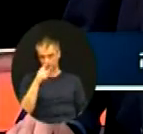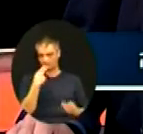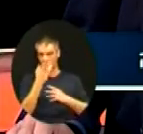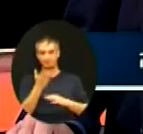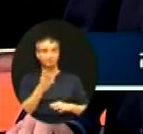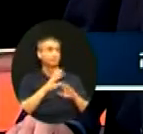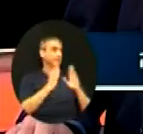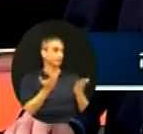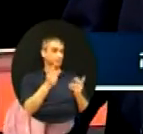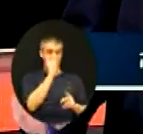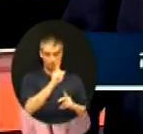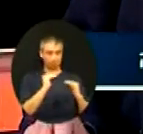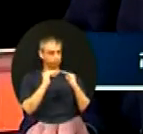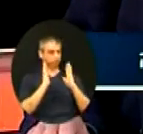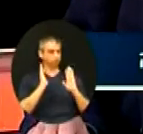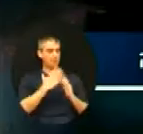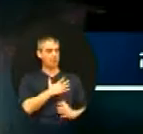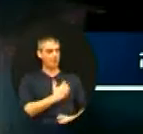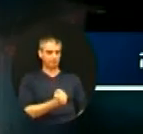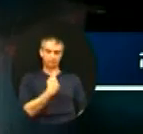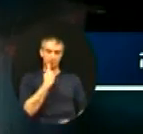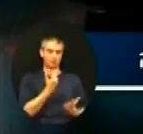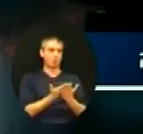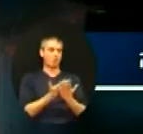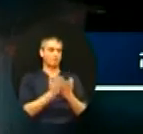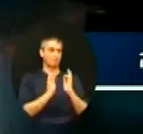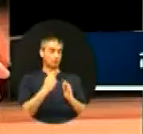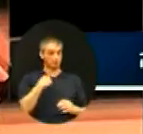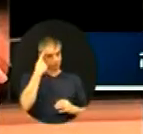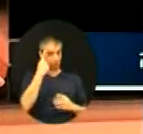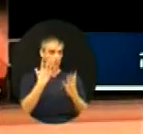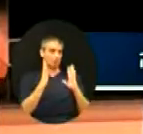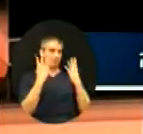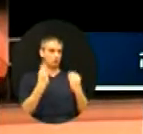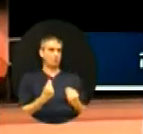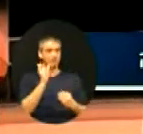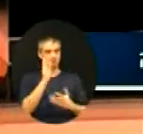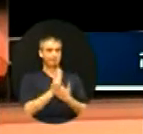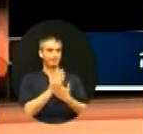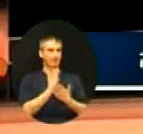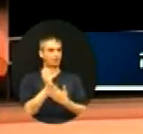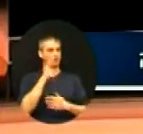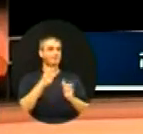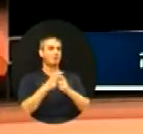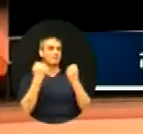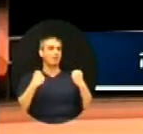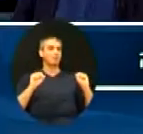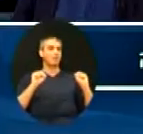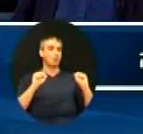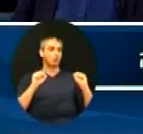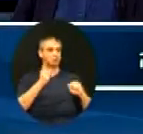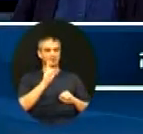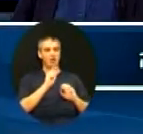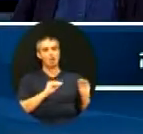על זה. אז על כל פנים, אדם ראוי ביותר, אמיץ לב, אומר את העובדות נכוחה, ואני חושבת שזה דבר טוב מאוד שאדם מחליט לבוא למפלגה דמוקרטית